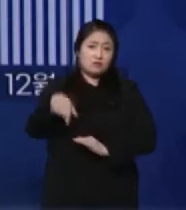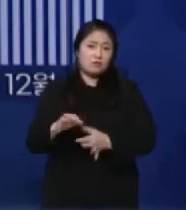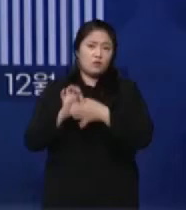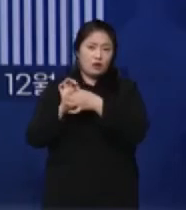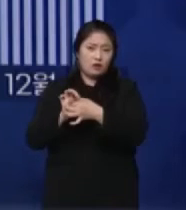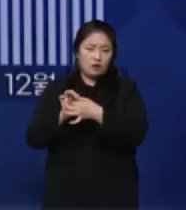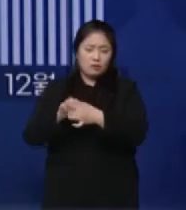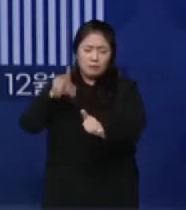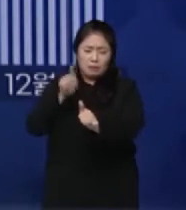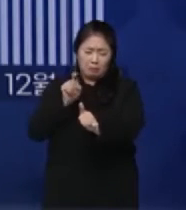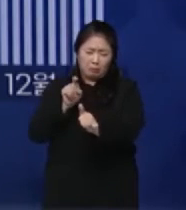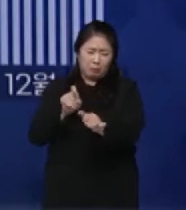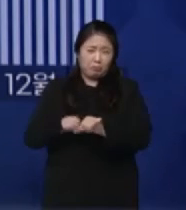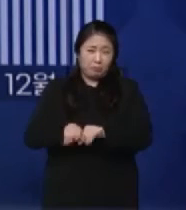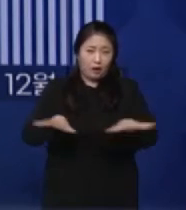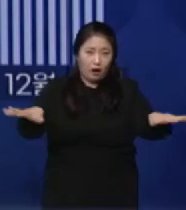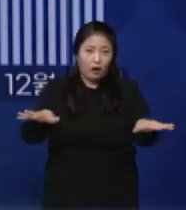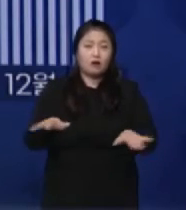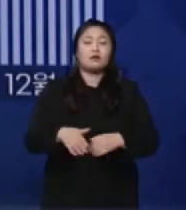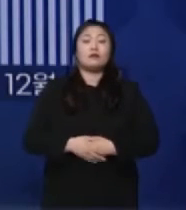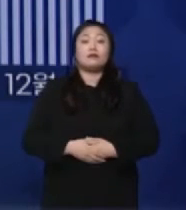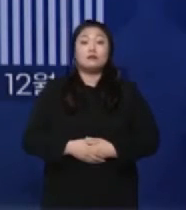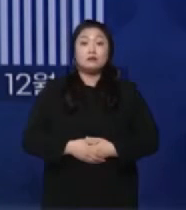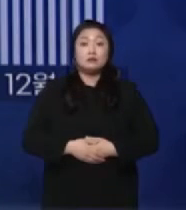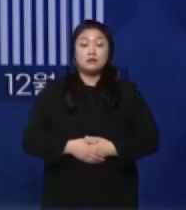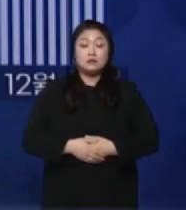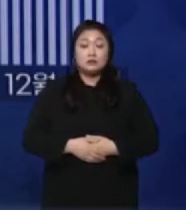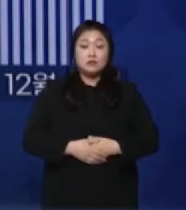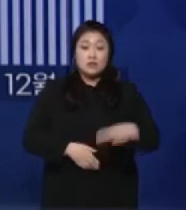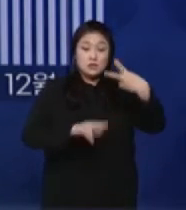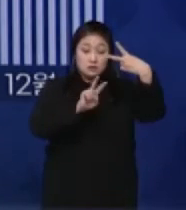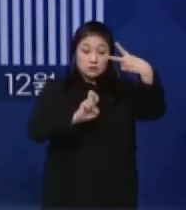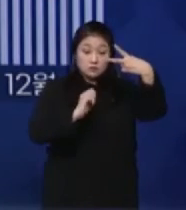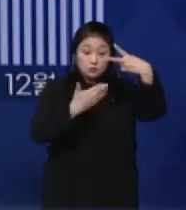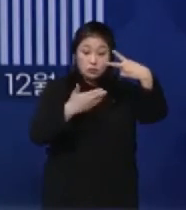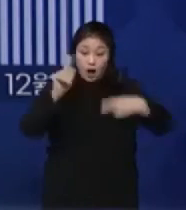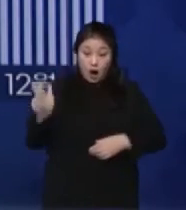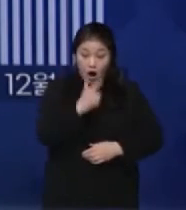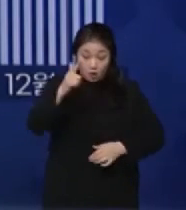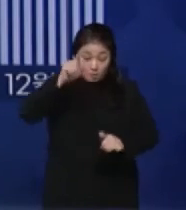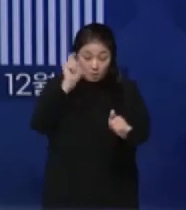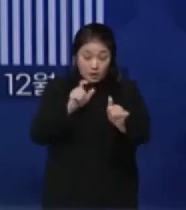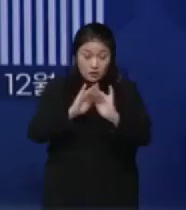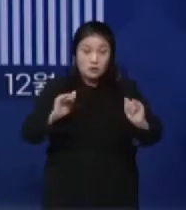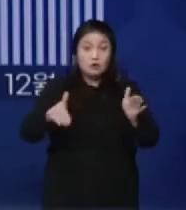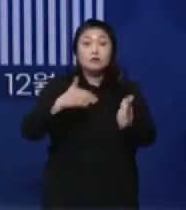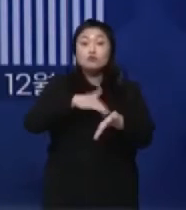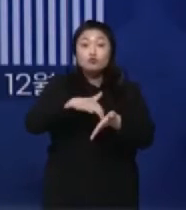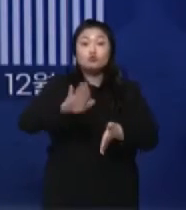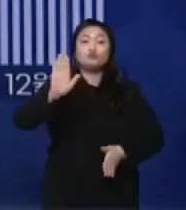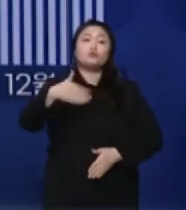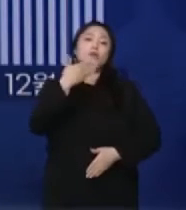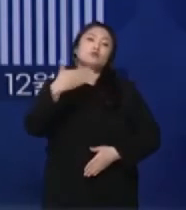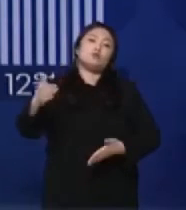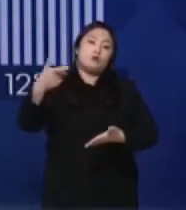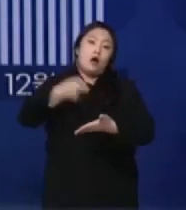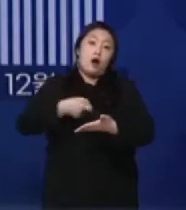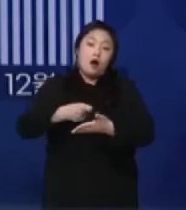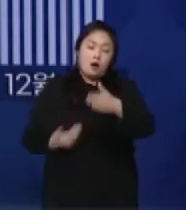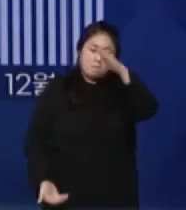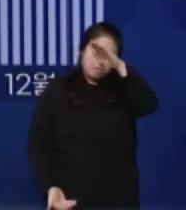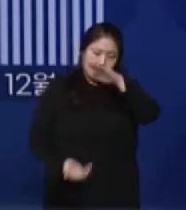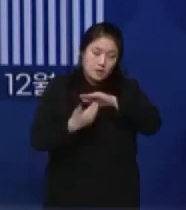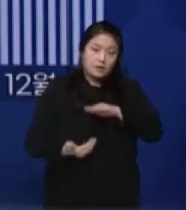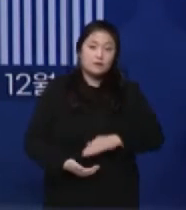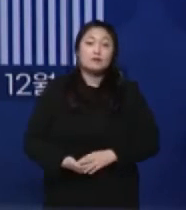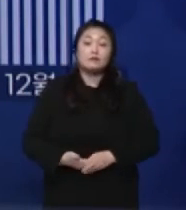확진 자가 쏟아지면서 발생했습니다 2월 29일 하루 확인 자가 구배가 운명을 기록하며 정점을